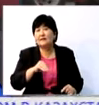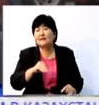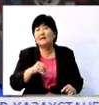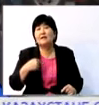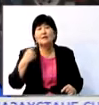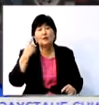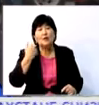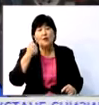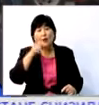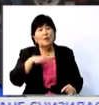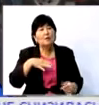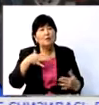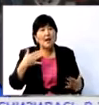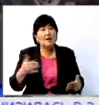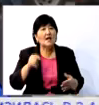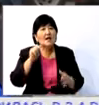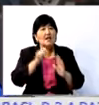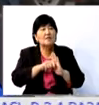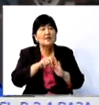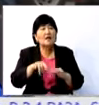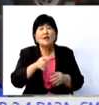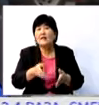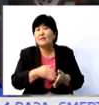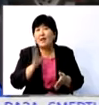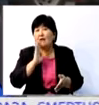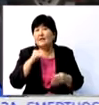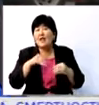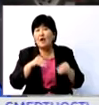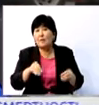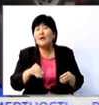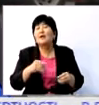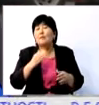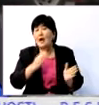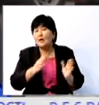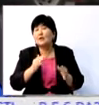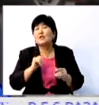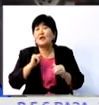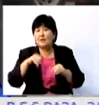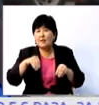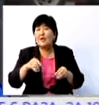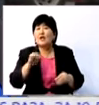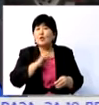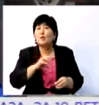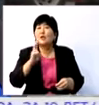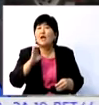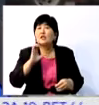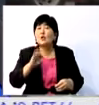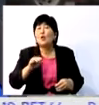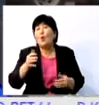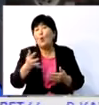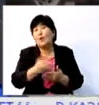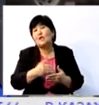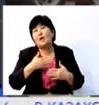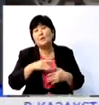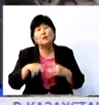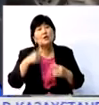Я считаю, что этот год был большим испытанием для района. Не хватало воды для полива. Поочередно поливали, использовали насос. Урожаем довольны.